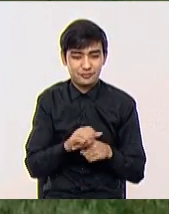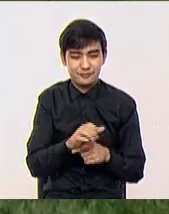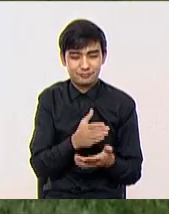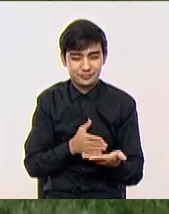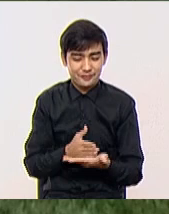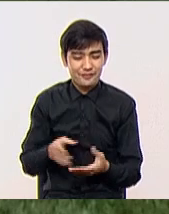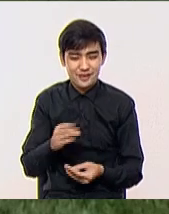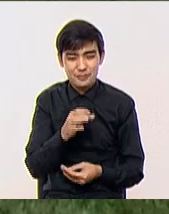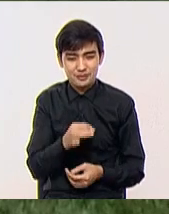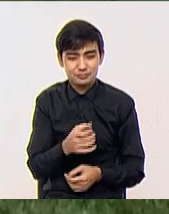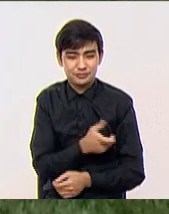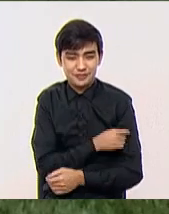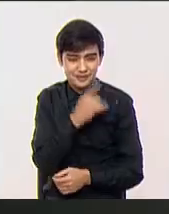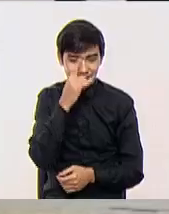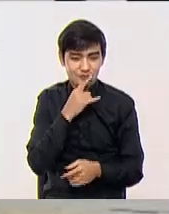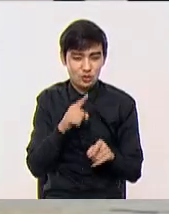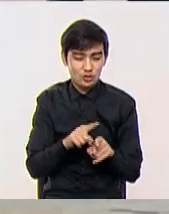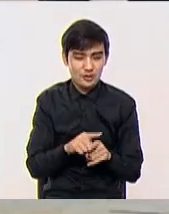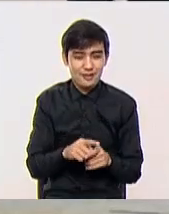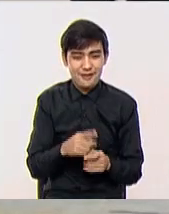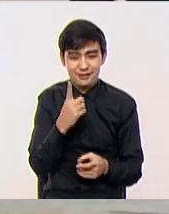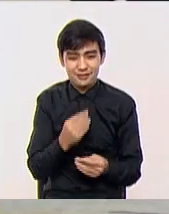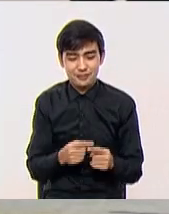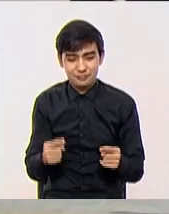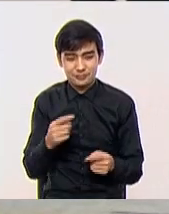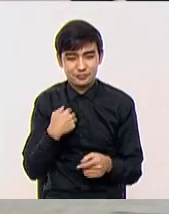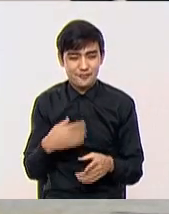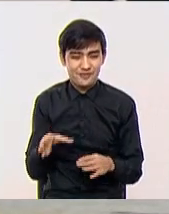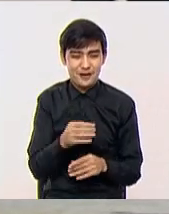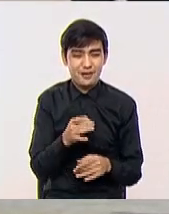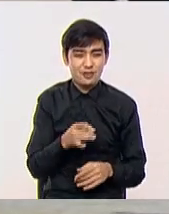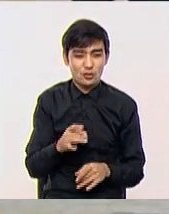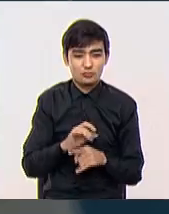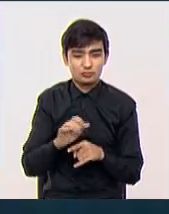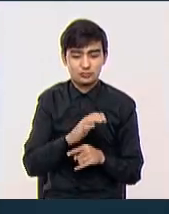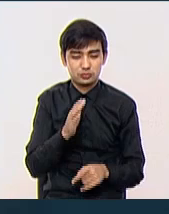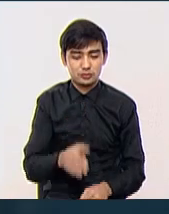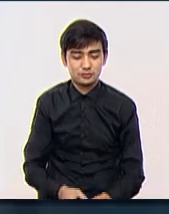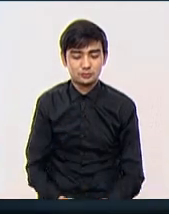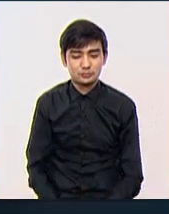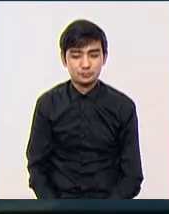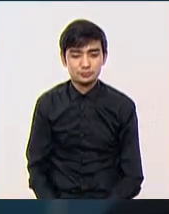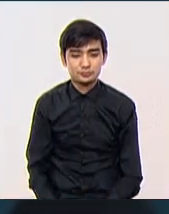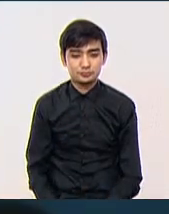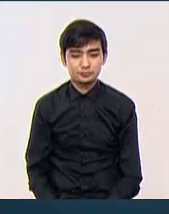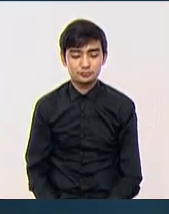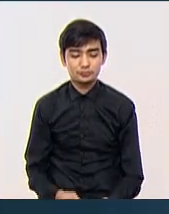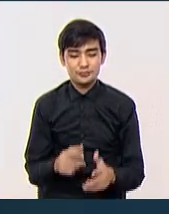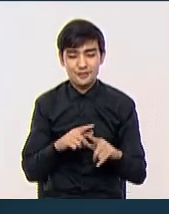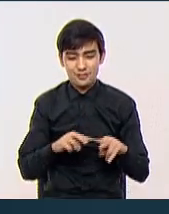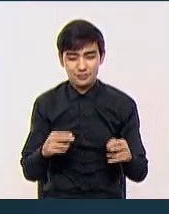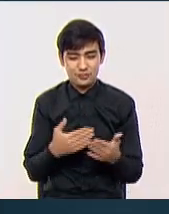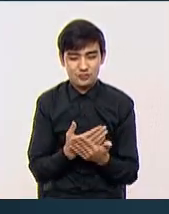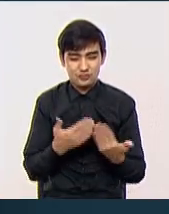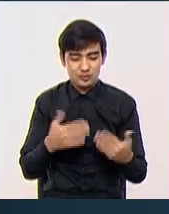все вакцины, поступающие в Казахстан, в течение суток доставляем во все регионы. Спасибо большое. Наталья, вот такие у нас данные.